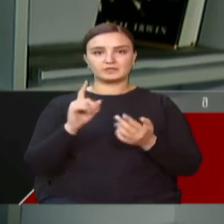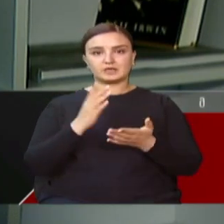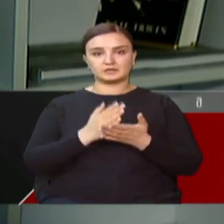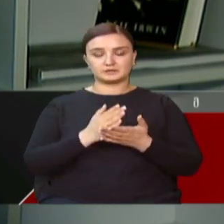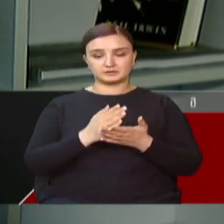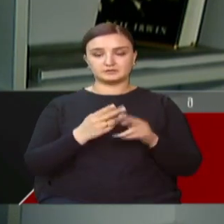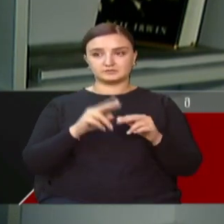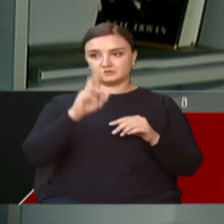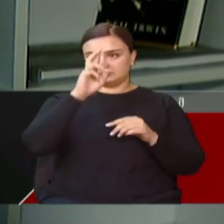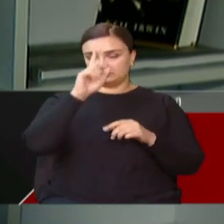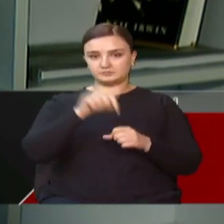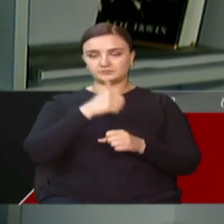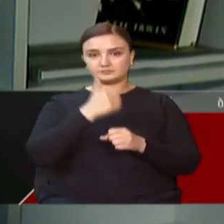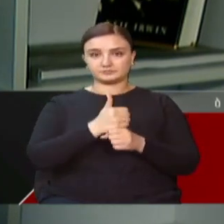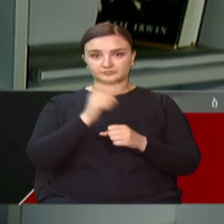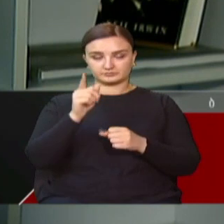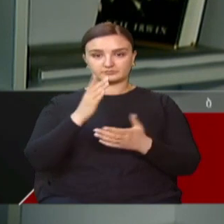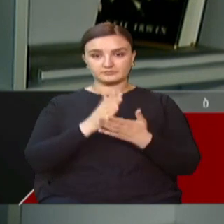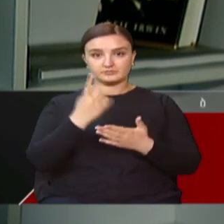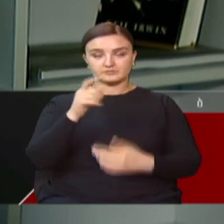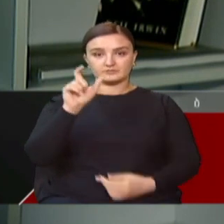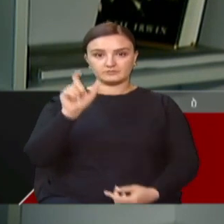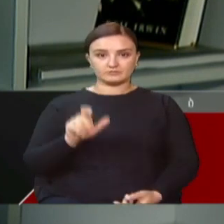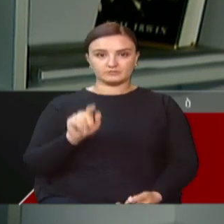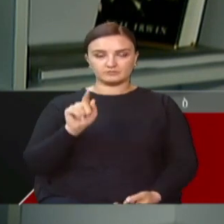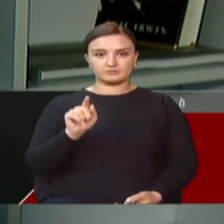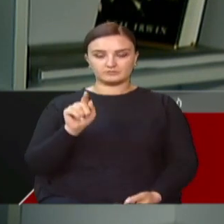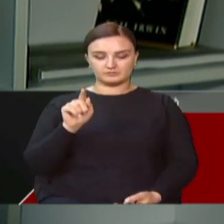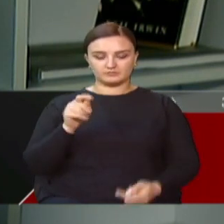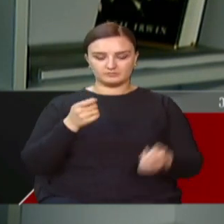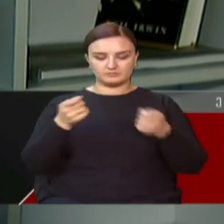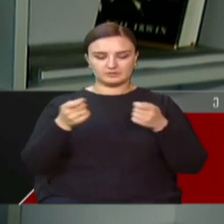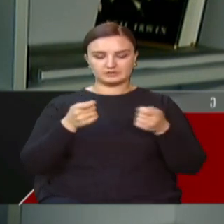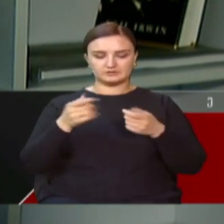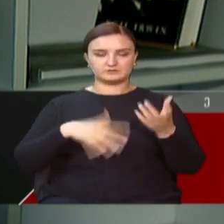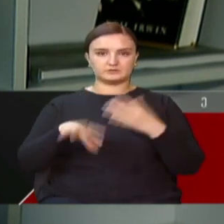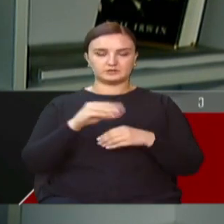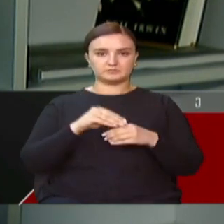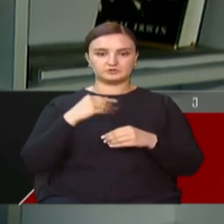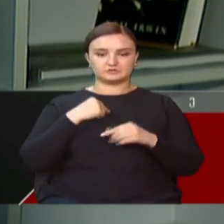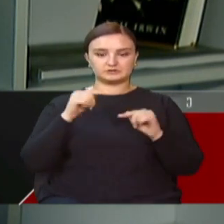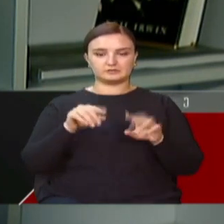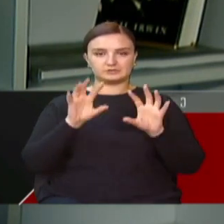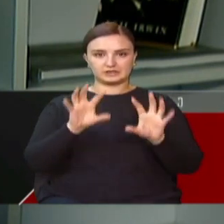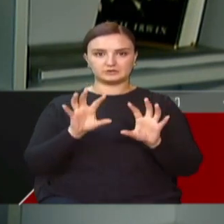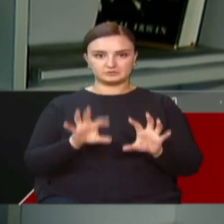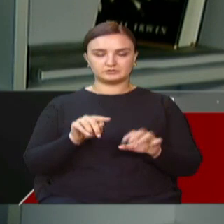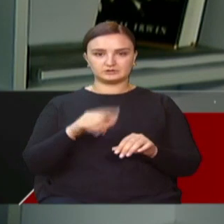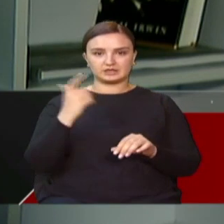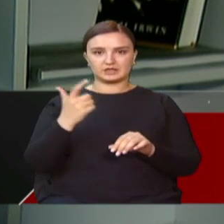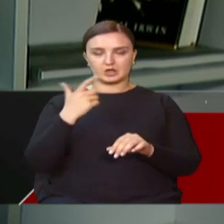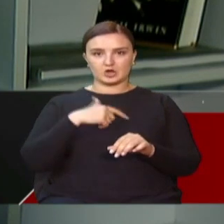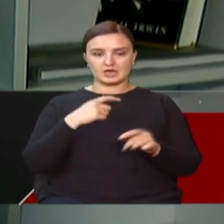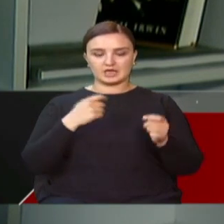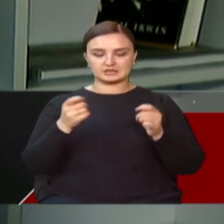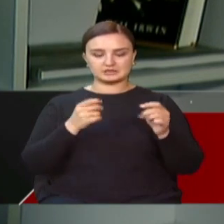Aris, Taurobashim, Taurobic, Soerši, Erti, Adamiani, Is, Martaus, absolut, Rot, Golopers. Da, ce n-am canonit, am de oligarchizație,